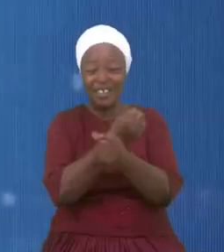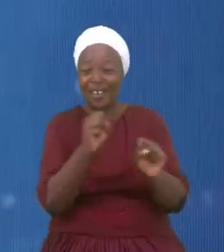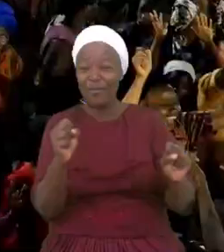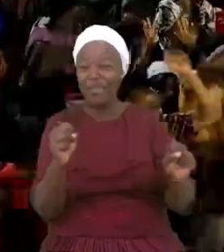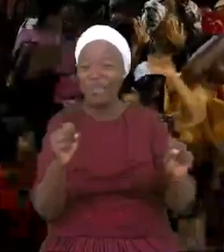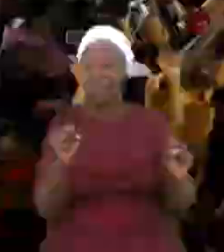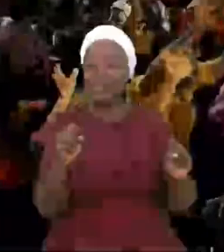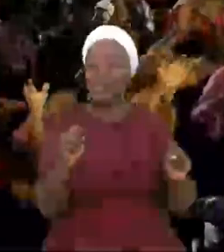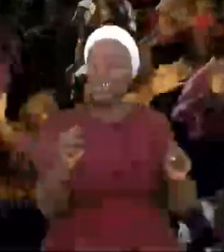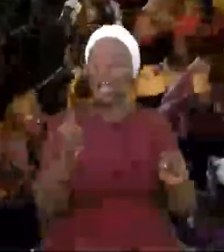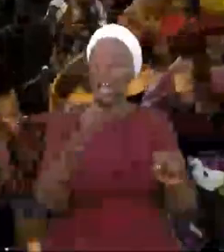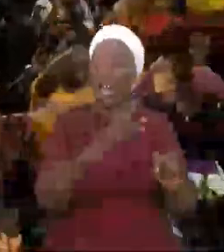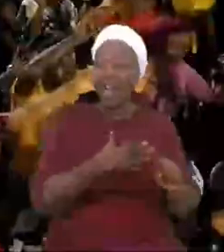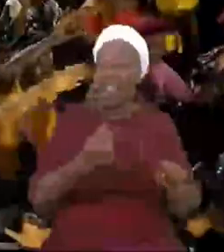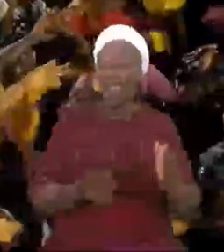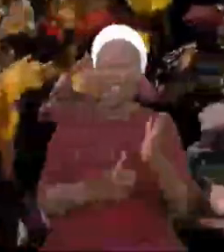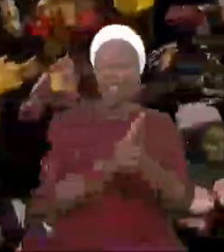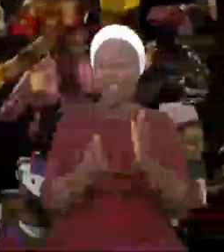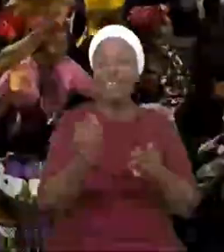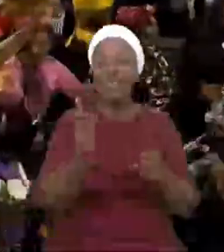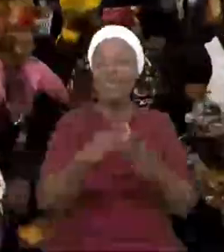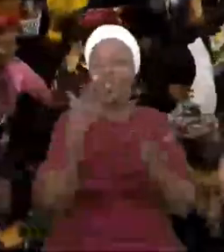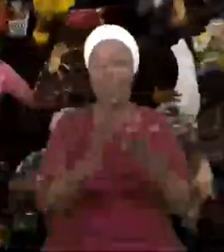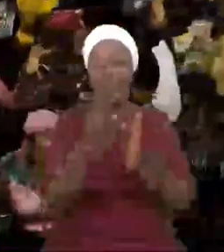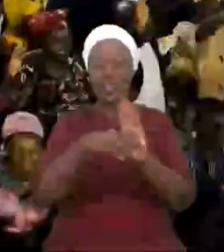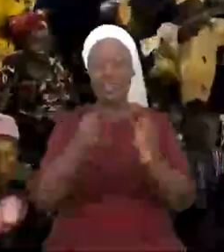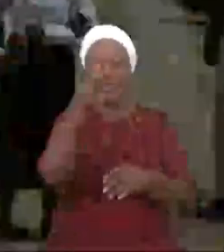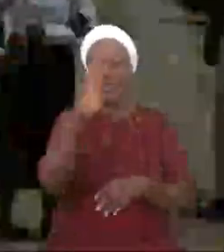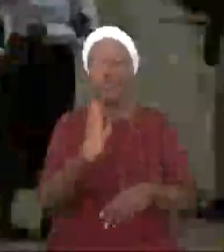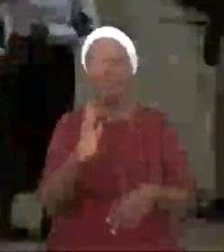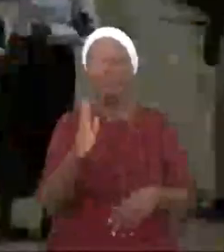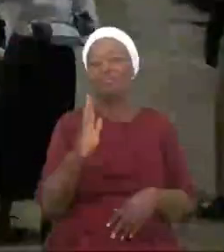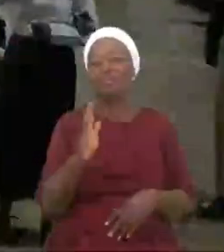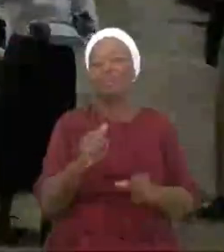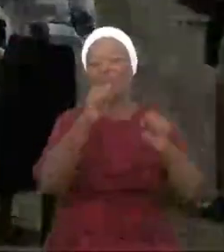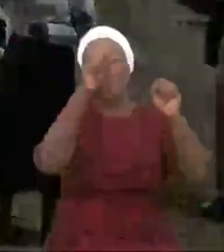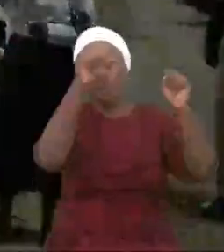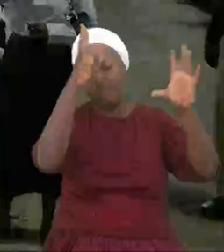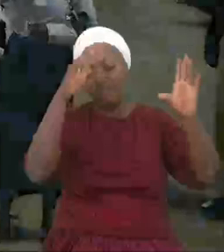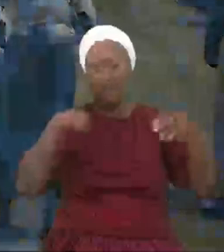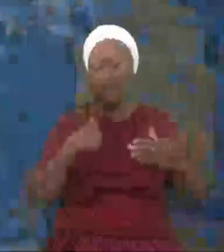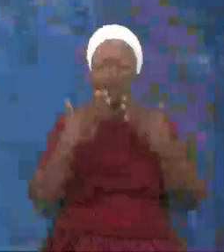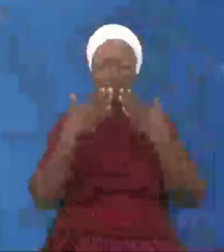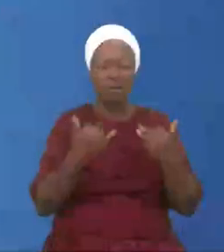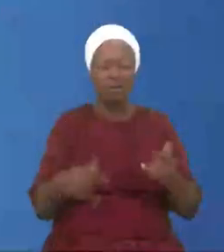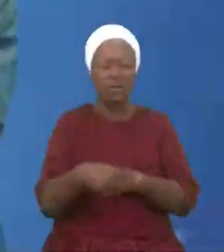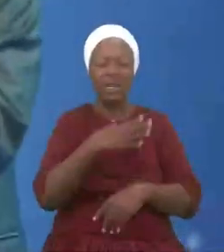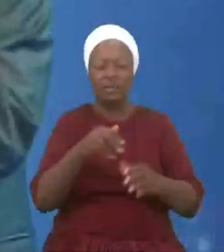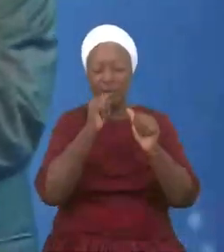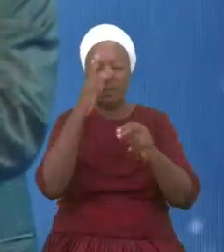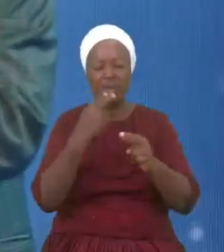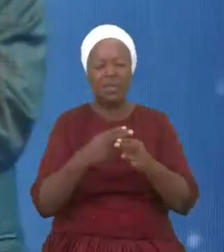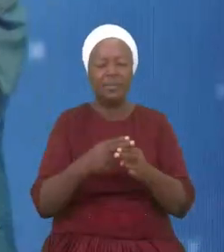la guérison la délivrance le salut et le billet à la